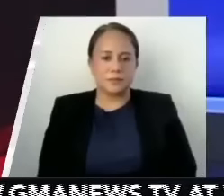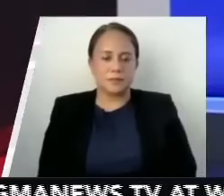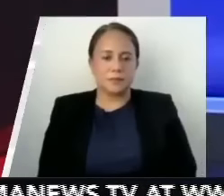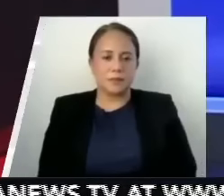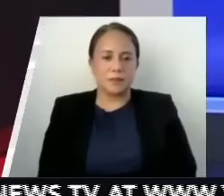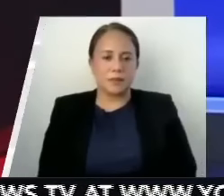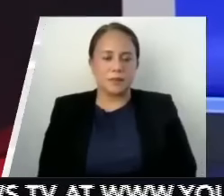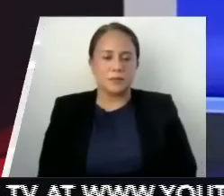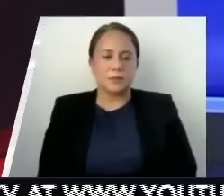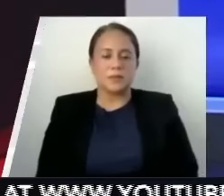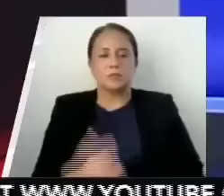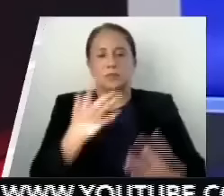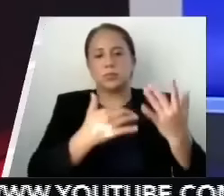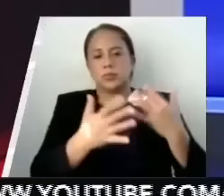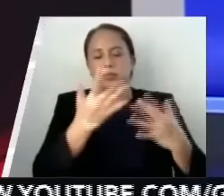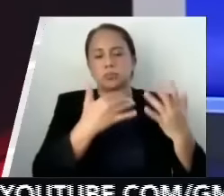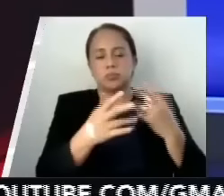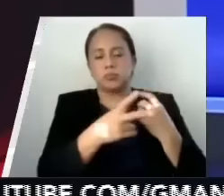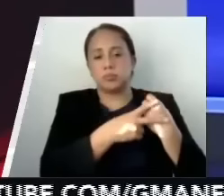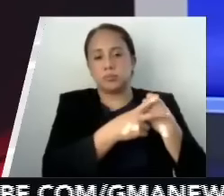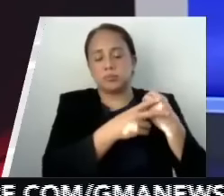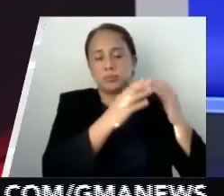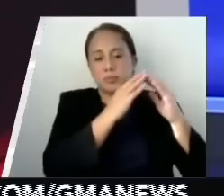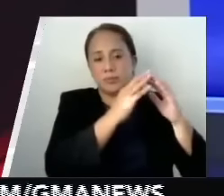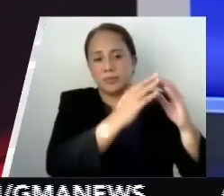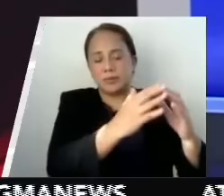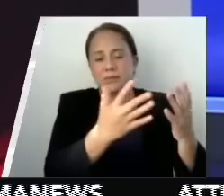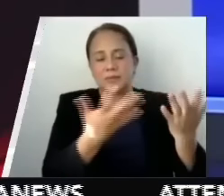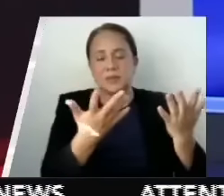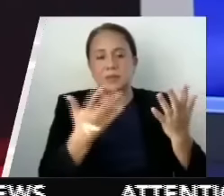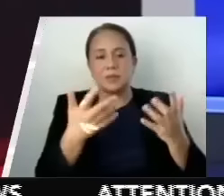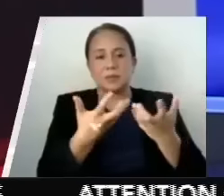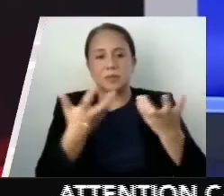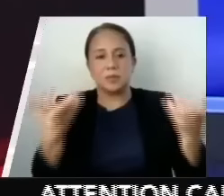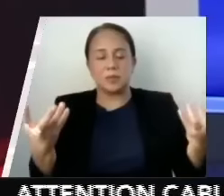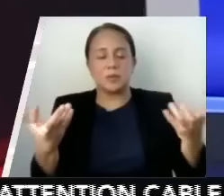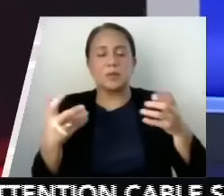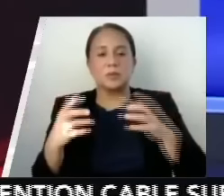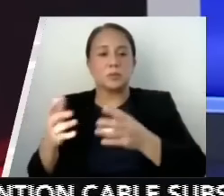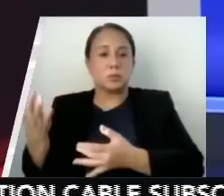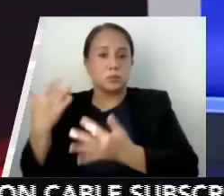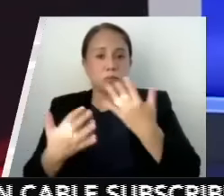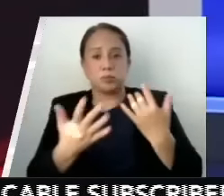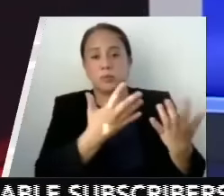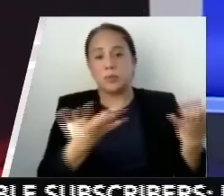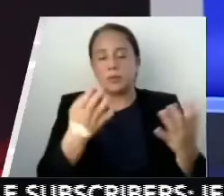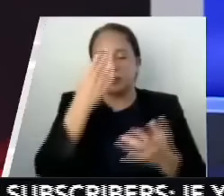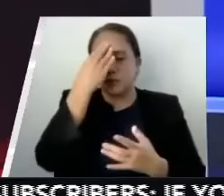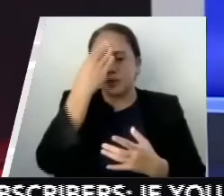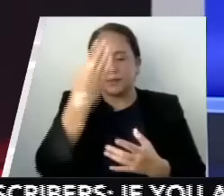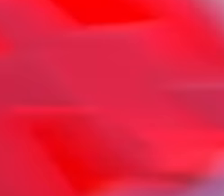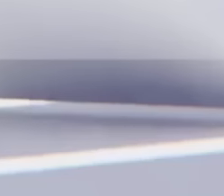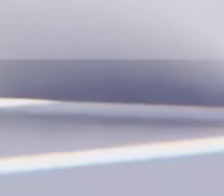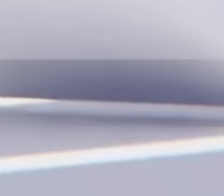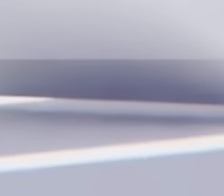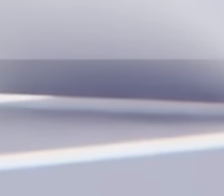Natupok ang isang bodega at isang residential area sa magkahiwalay na insidente ng sunog sa Bulacan. Yan ang tinutukan ni Jamie